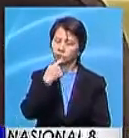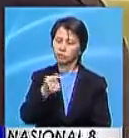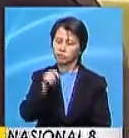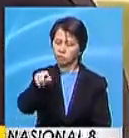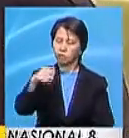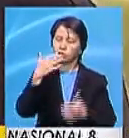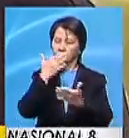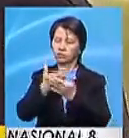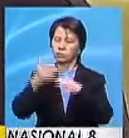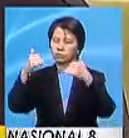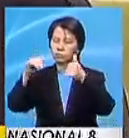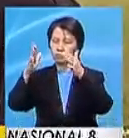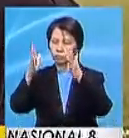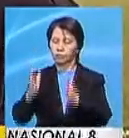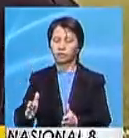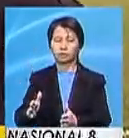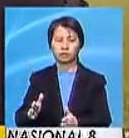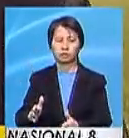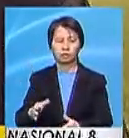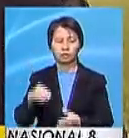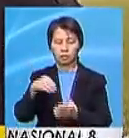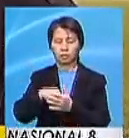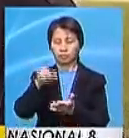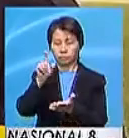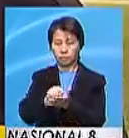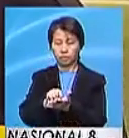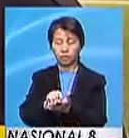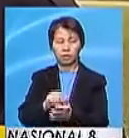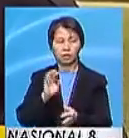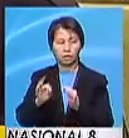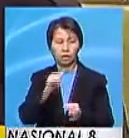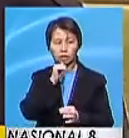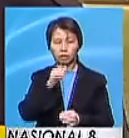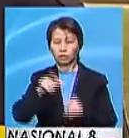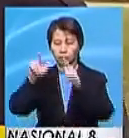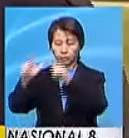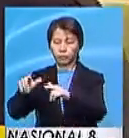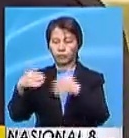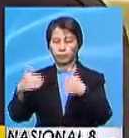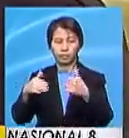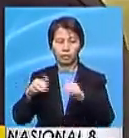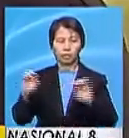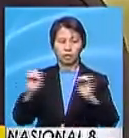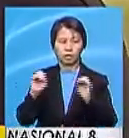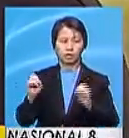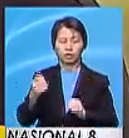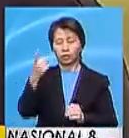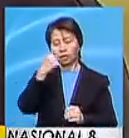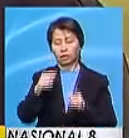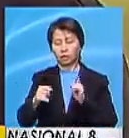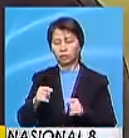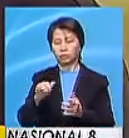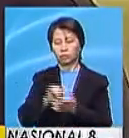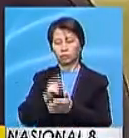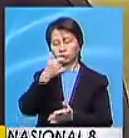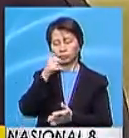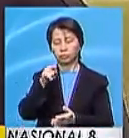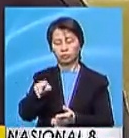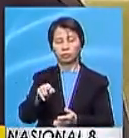the media put in the media. If I don't put him playing, nobody asks for him because he was already a die